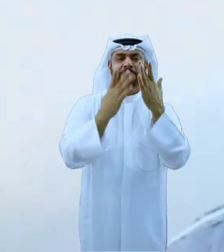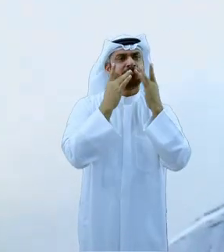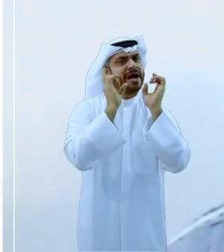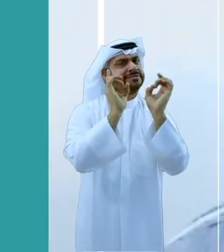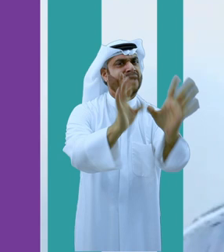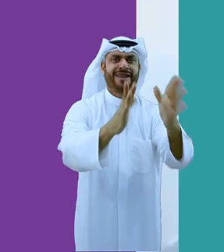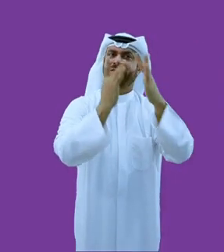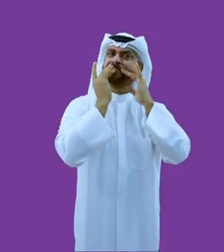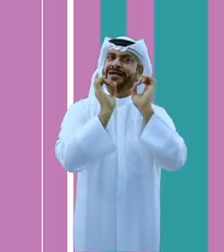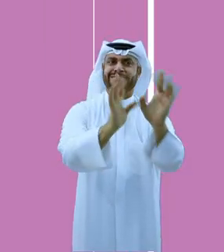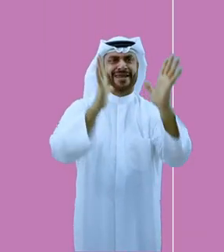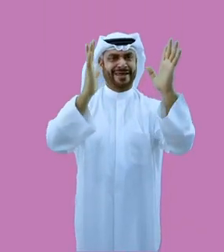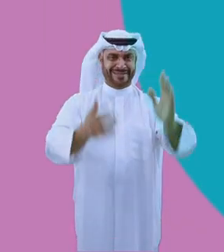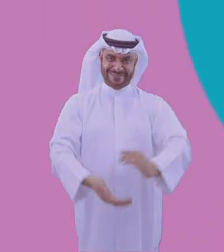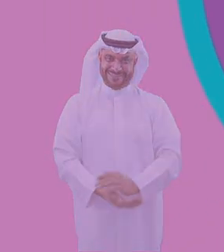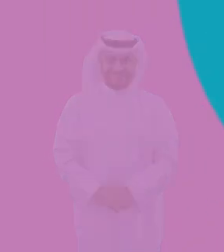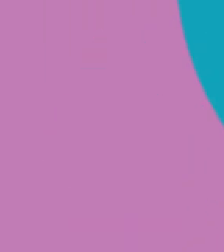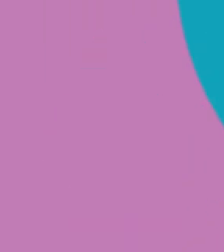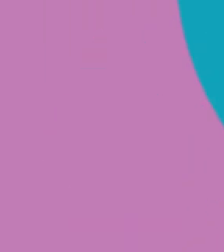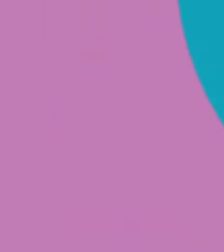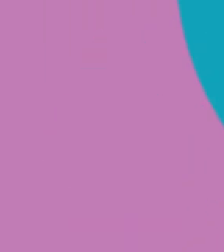تركيز اسم الله عليك.